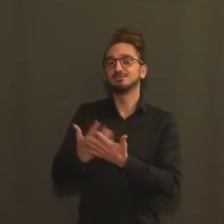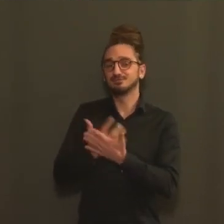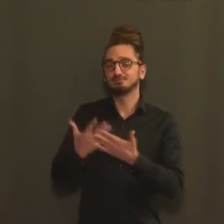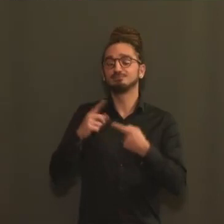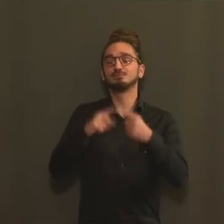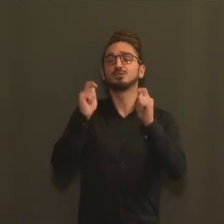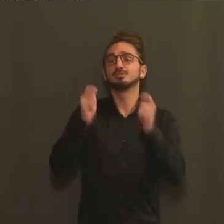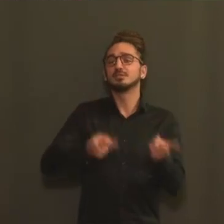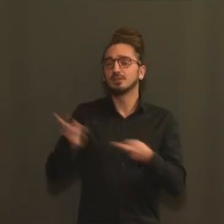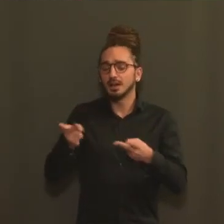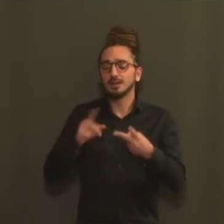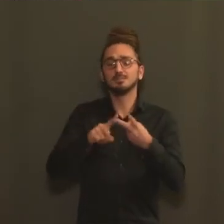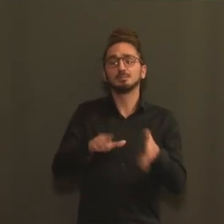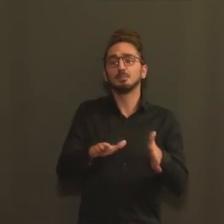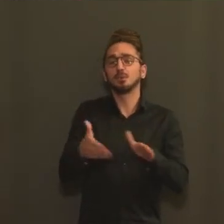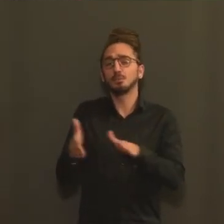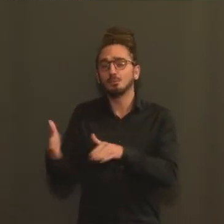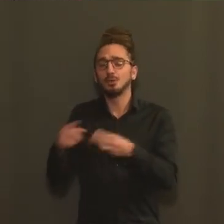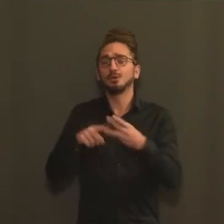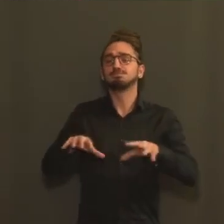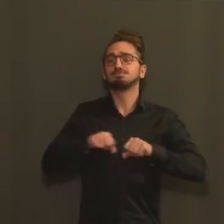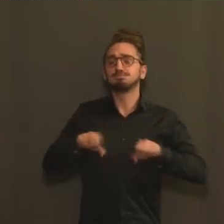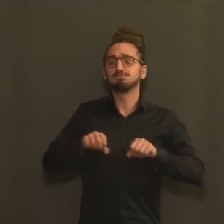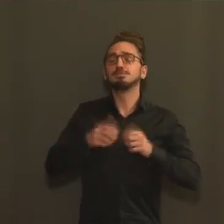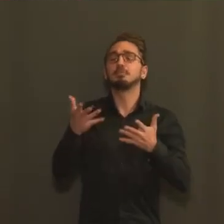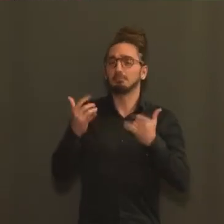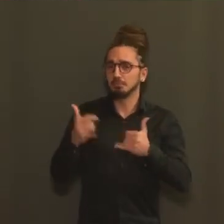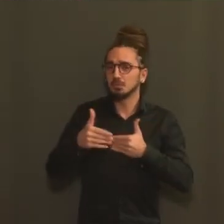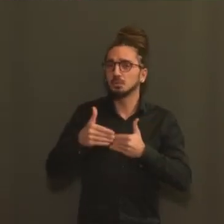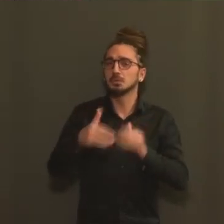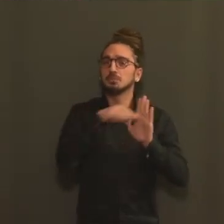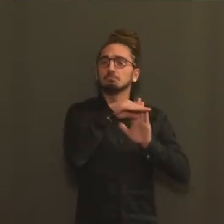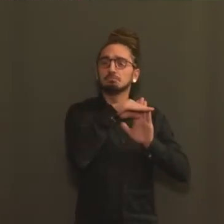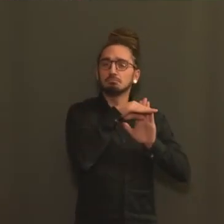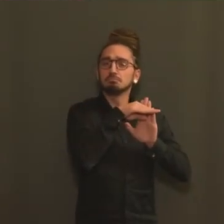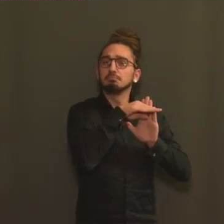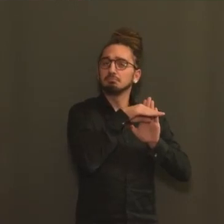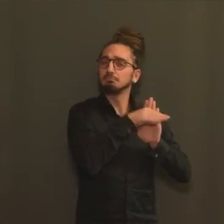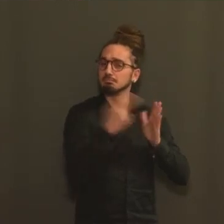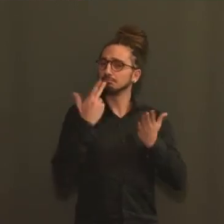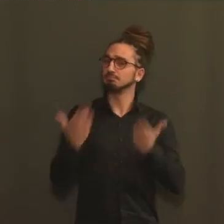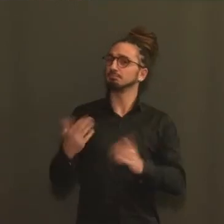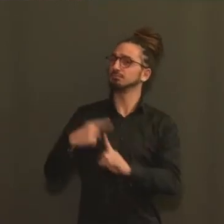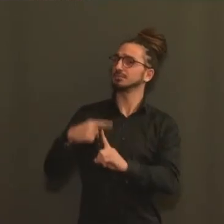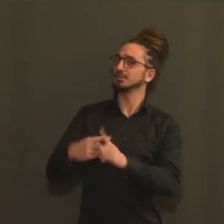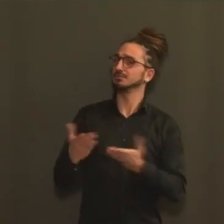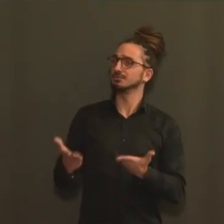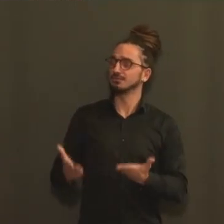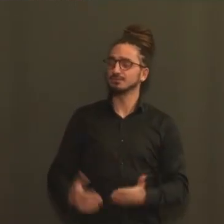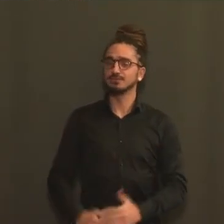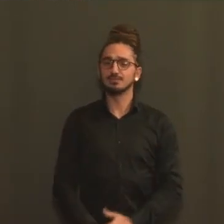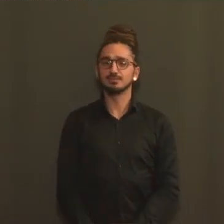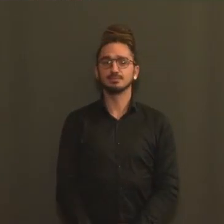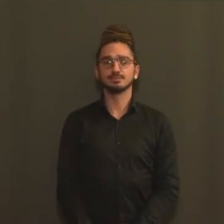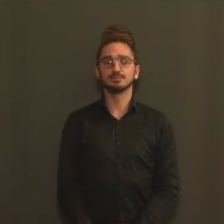continue à diminuer et c'est la bonne nouvelle effectivement de cette fin d'année. C'est un fait, cette diminution est partiellement liée